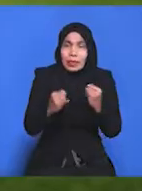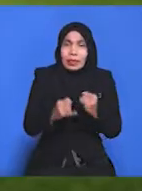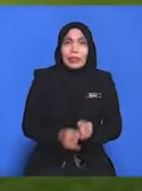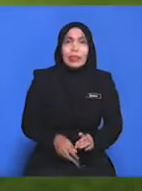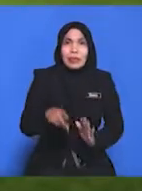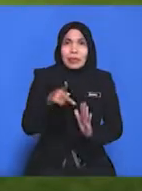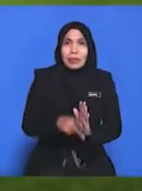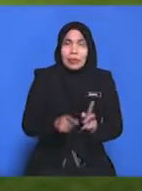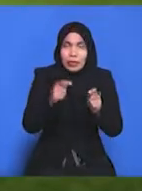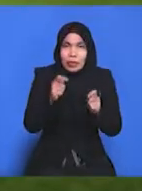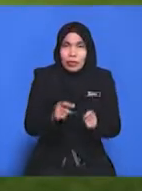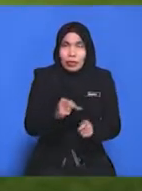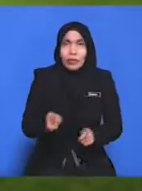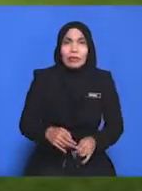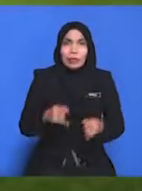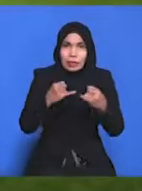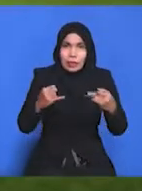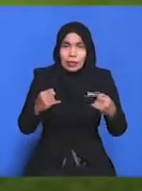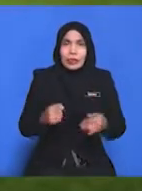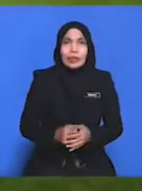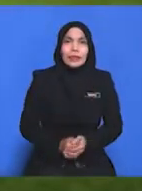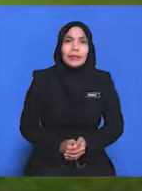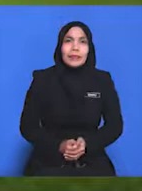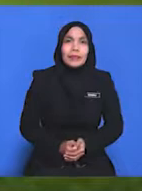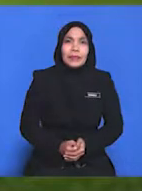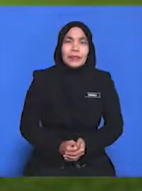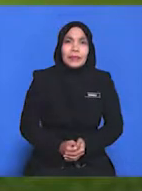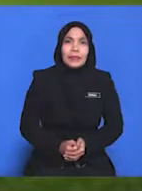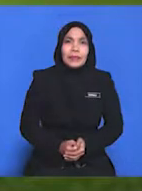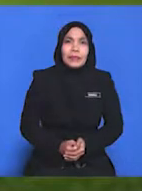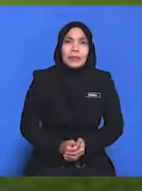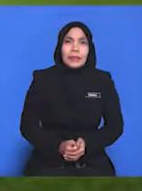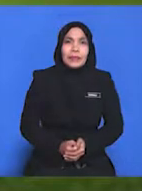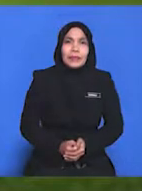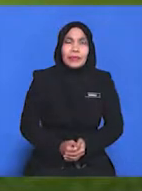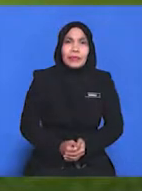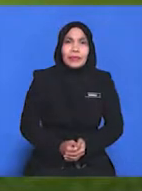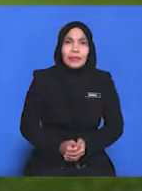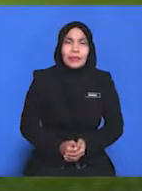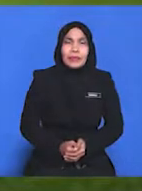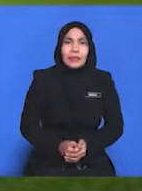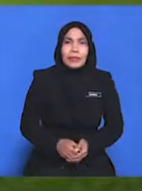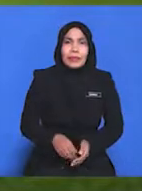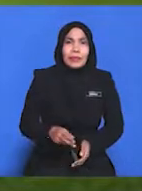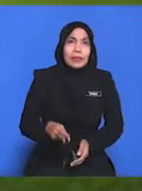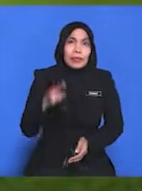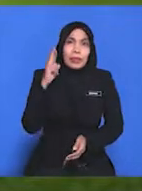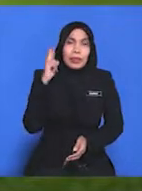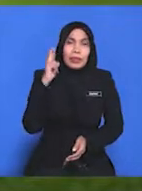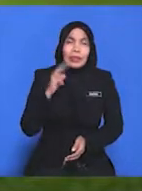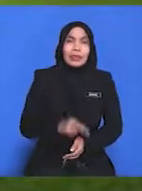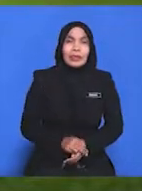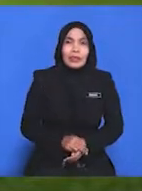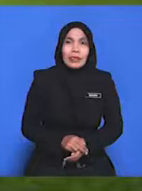Baiklah, setelah kita mengetahui perkara-perkara yang asas yang perlu kita pertimbangkan semasa memilih